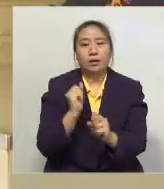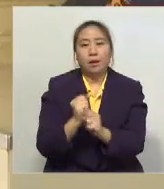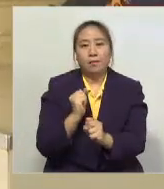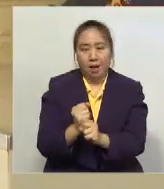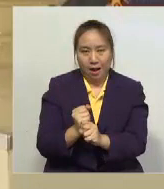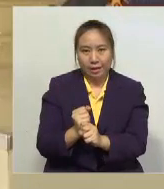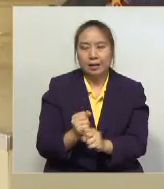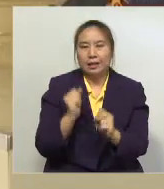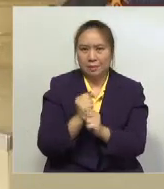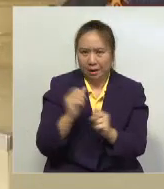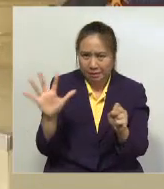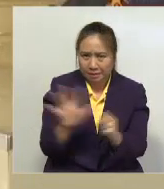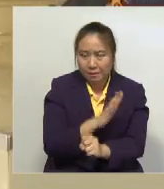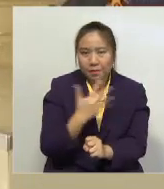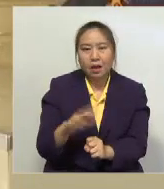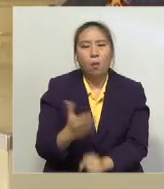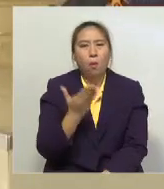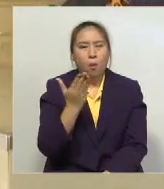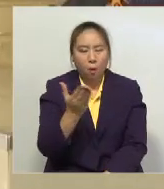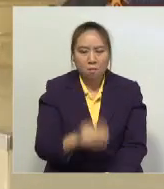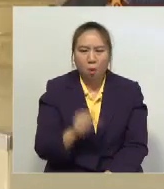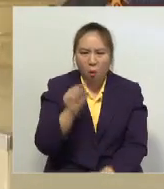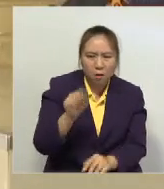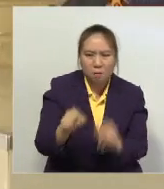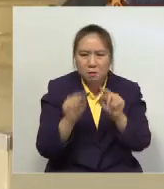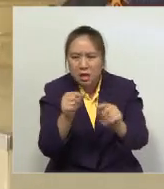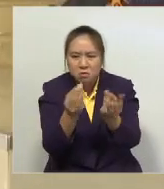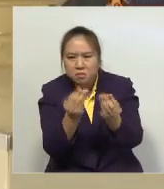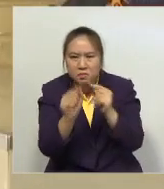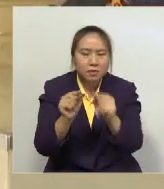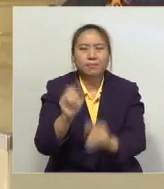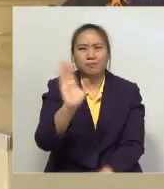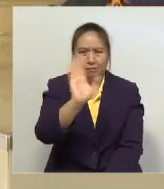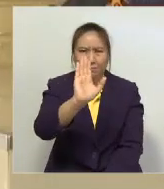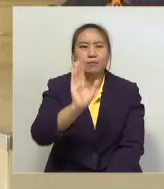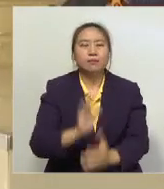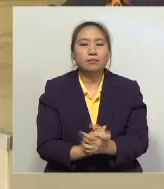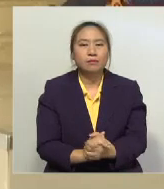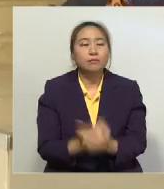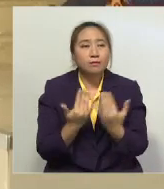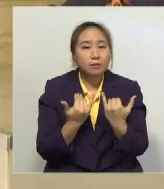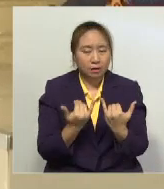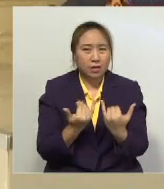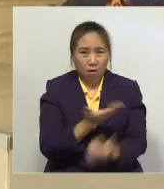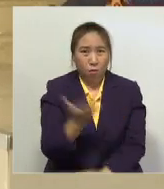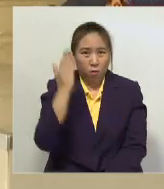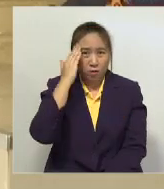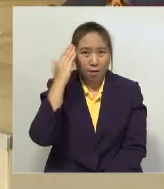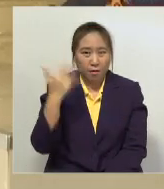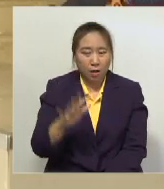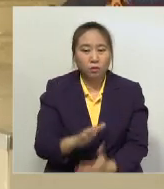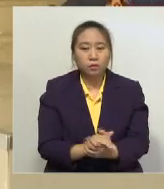ทำงานเนี้ยทำงานกันอย่างเต็มที่อยู่แล้วขออย่ากดดันอย่าคาดหวังก็อย่างที่ทราบกันดีอยู่แล้วว่าทุกคน